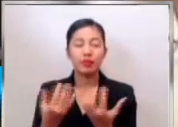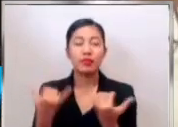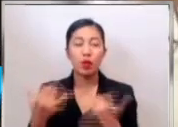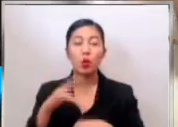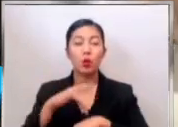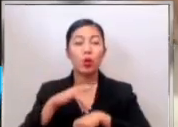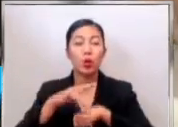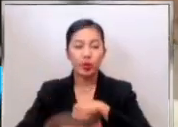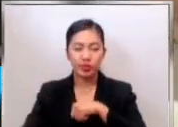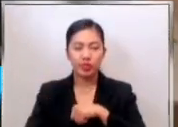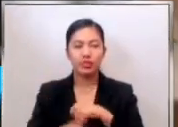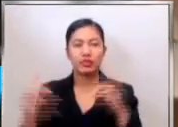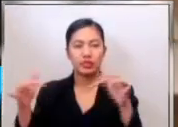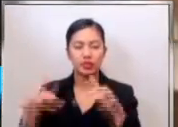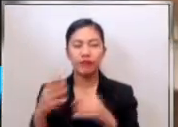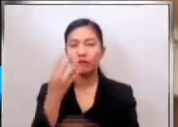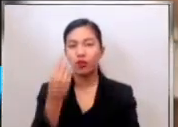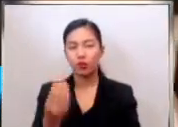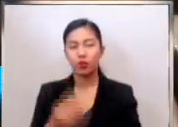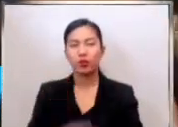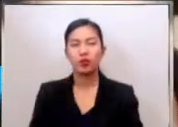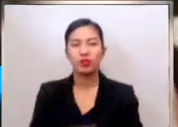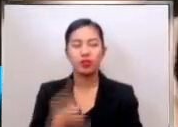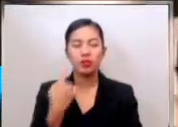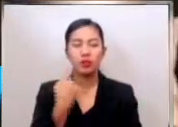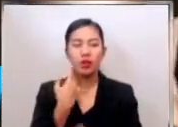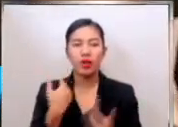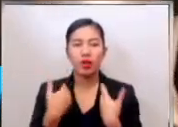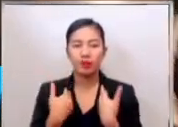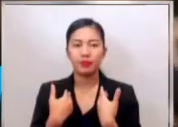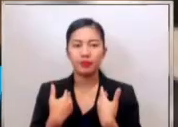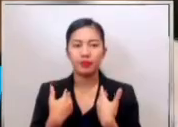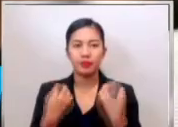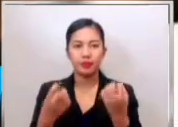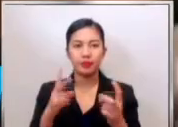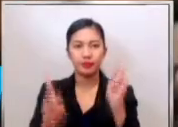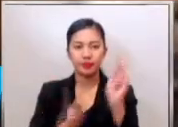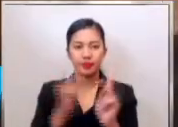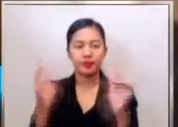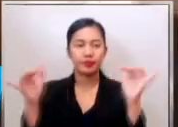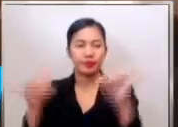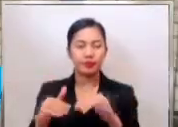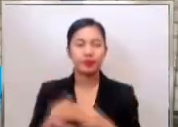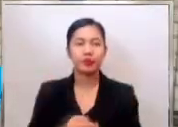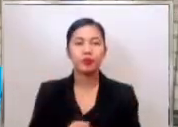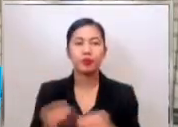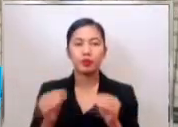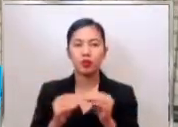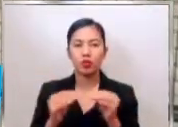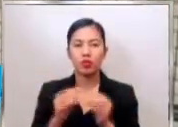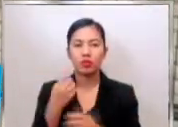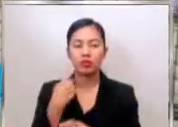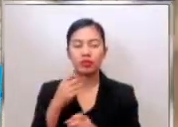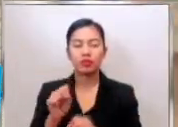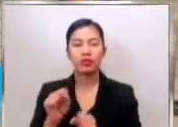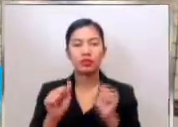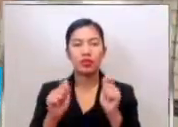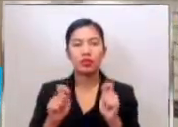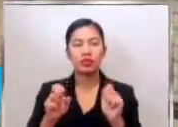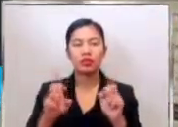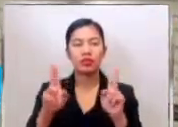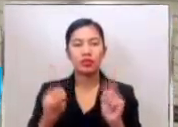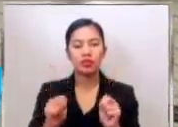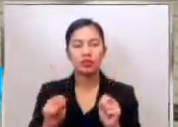higit 3,000 katao ang nagpunta dito sa Manila North Cemetery. Mas marami noong weekend na nasa 7 to